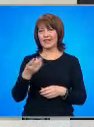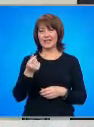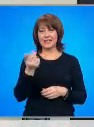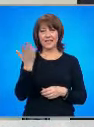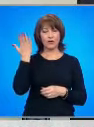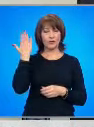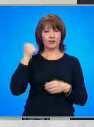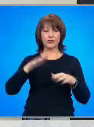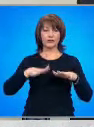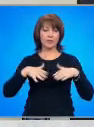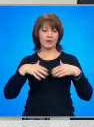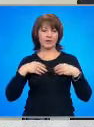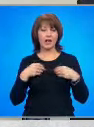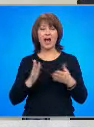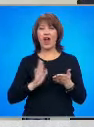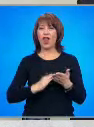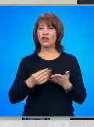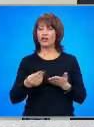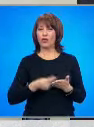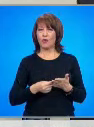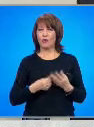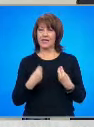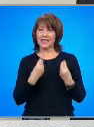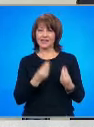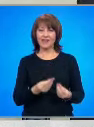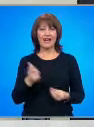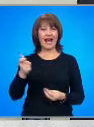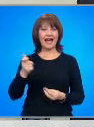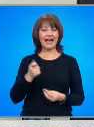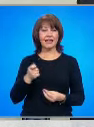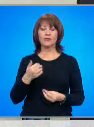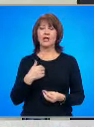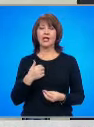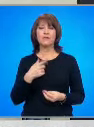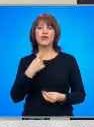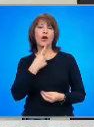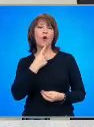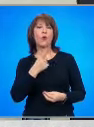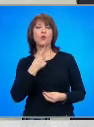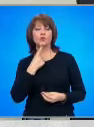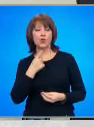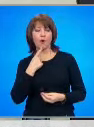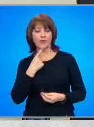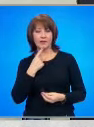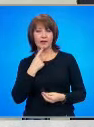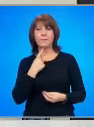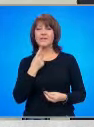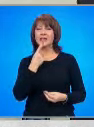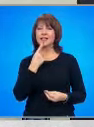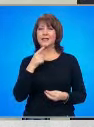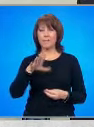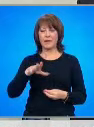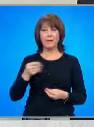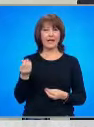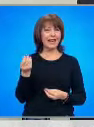правителство. В договора за отпускането на кредита фигурираха условия за усвояването му,